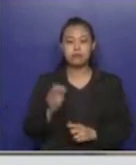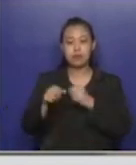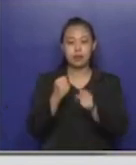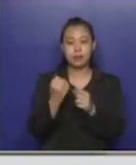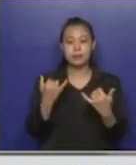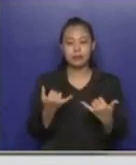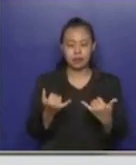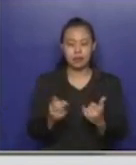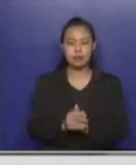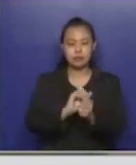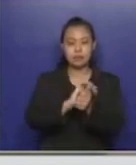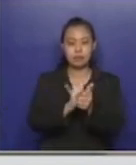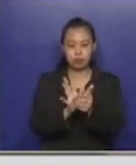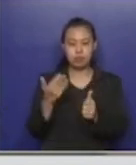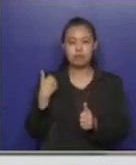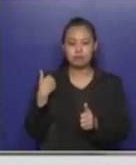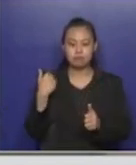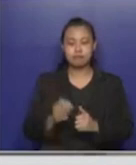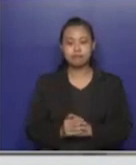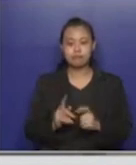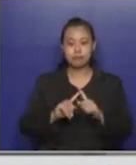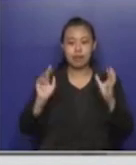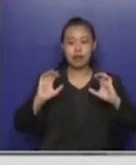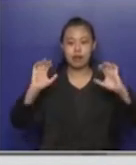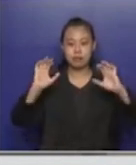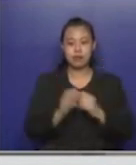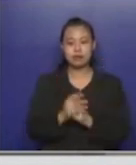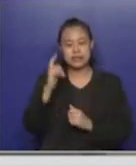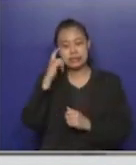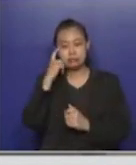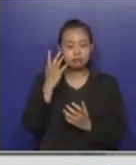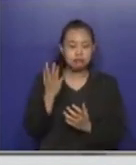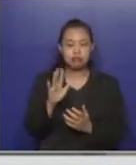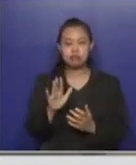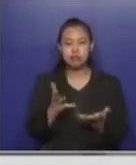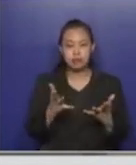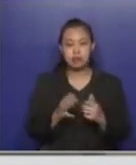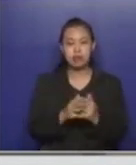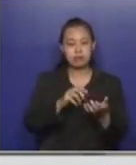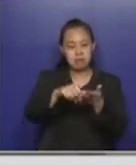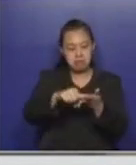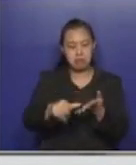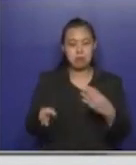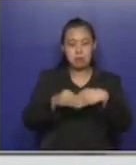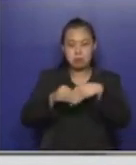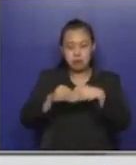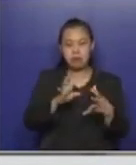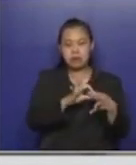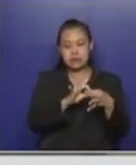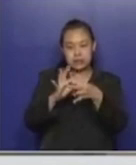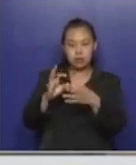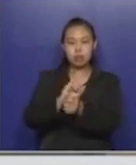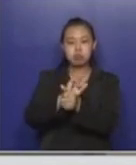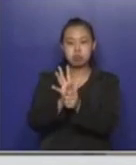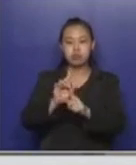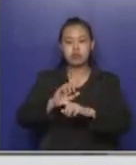มันมีสถานการณ์โควิดเกิดขึ้นแต่รัฐบาลก็ไม่คิดที่จะปรับงบประมาณใดๆเลยให้สอดคล้องกับสถานการ